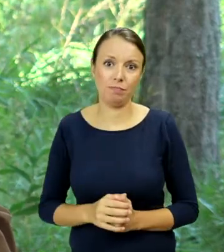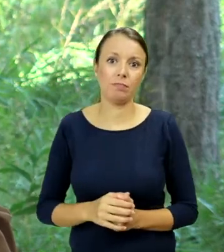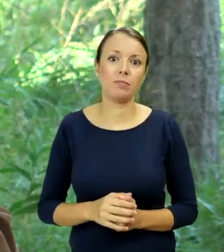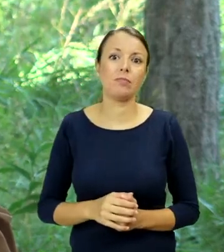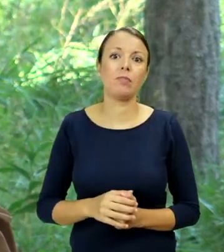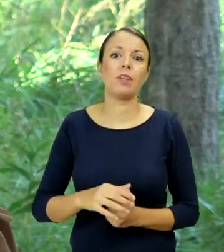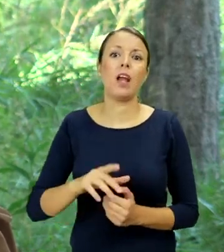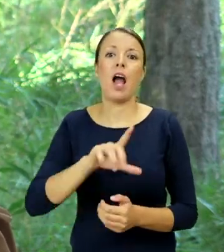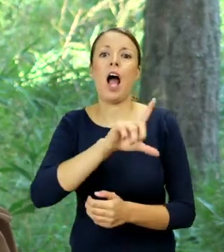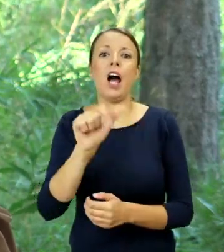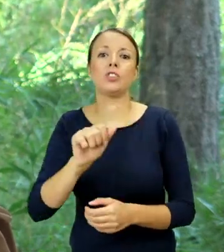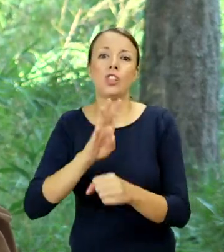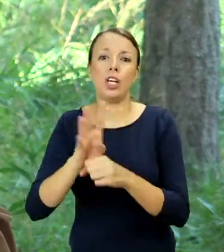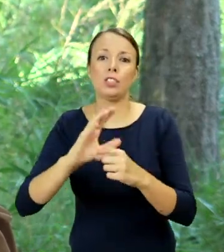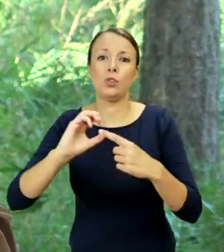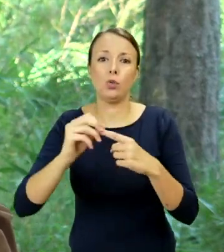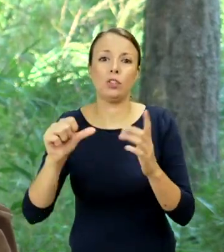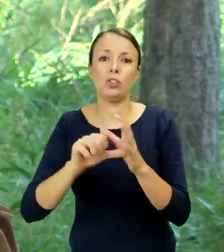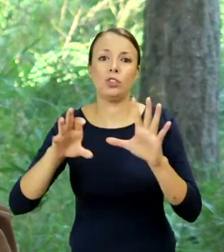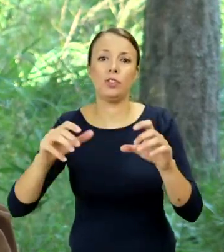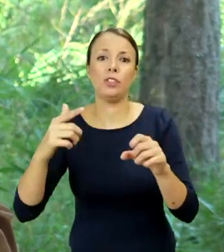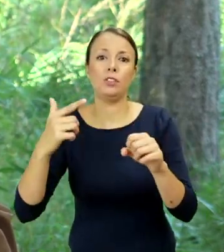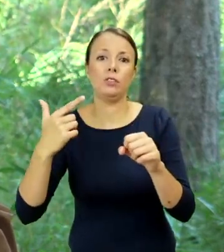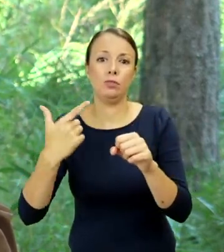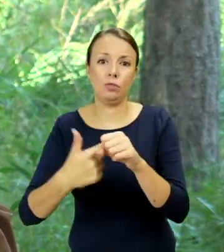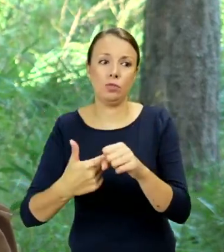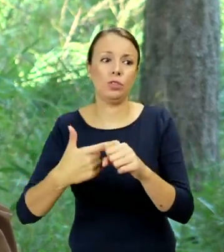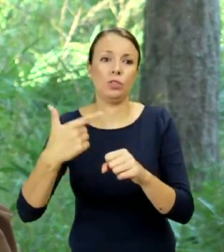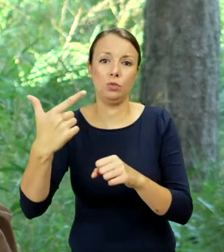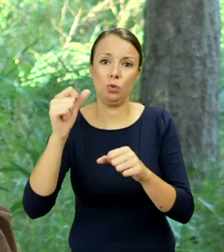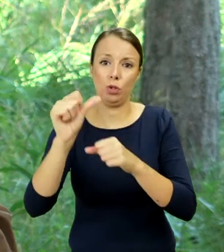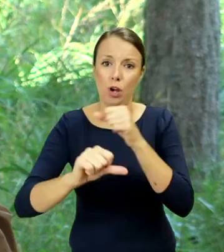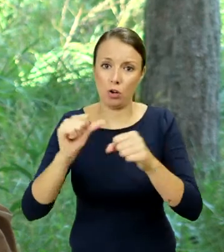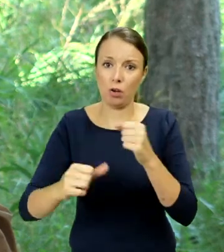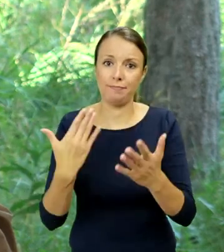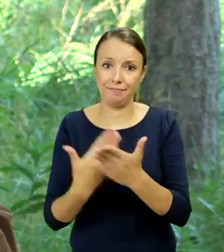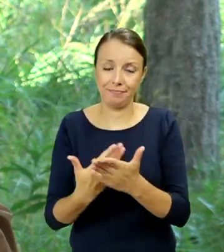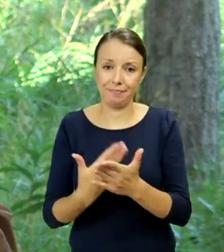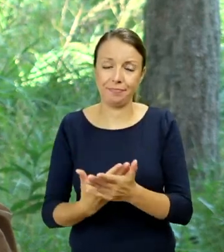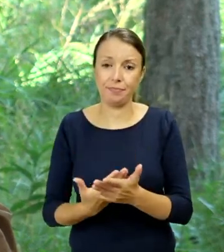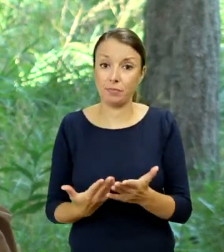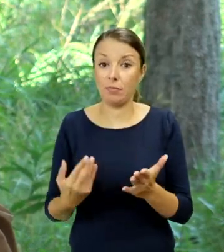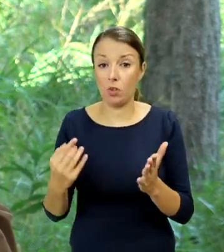grudnia 1922 roku, ponieważ wtedy